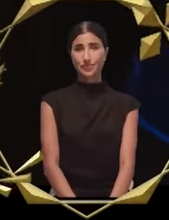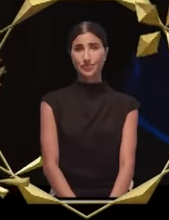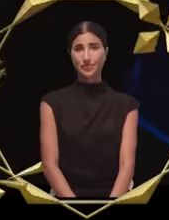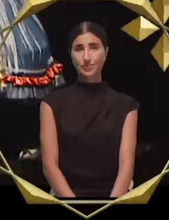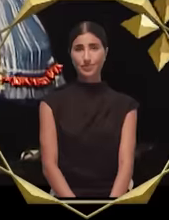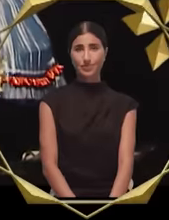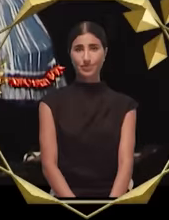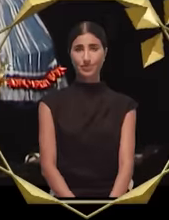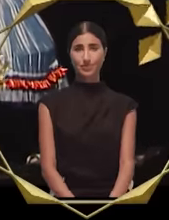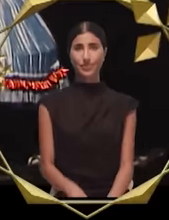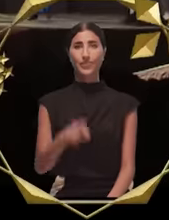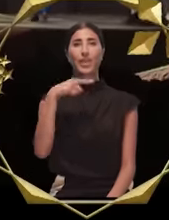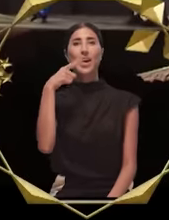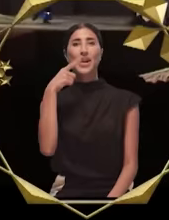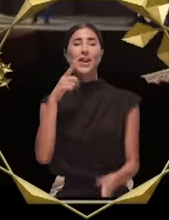الحل في